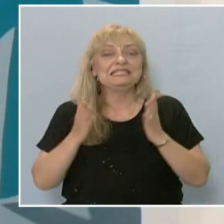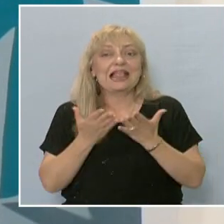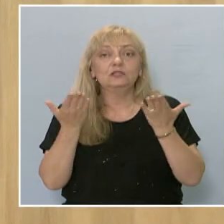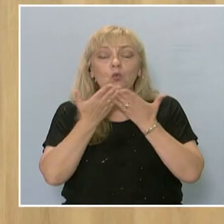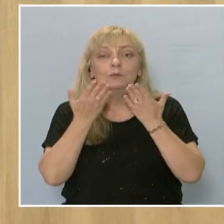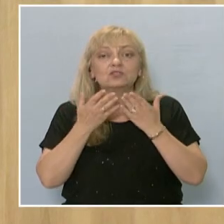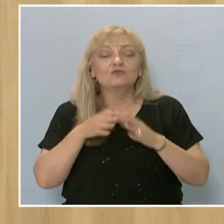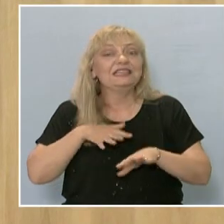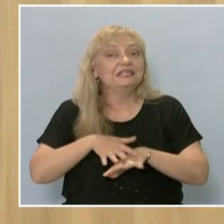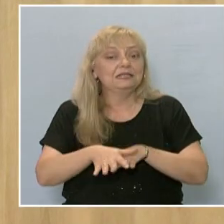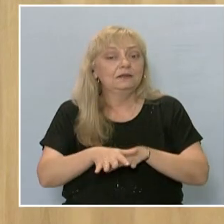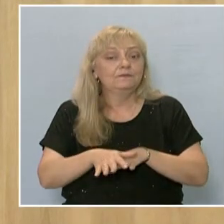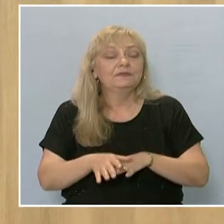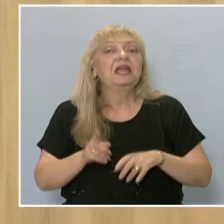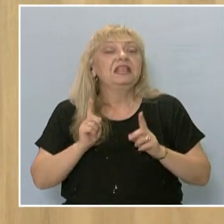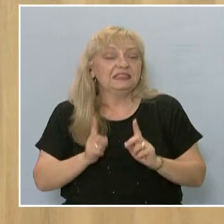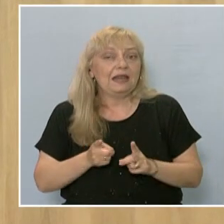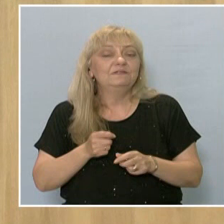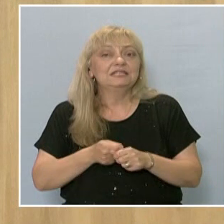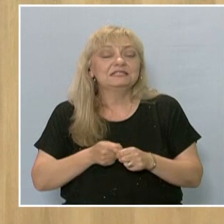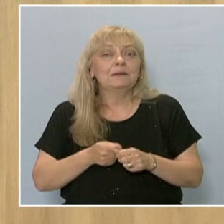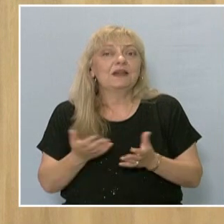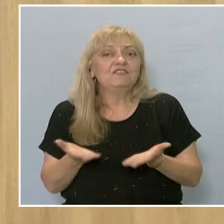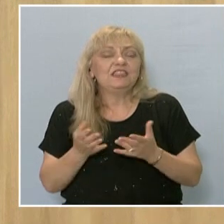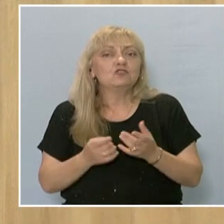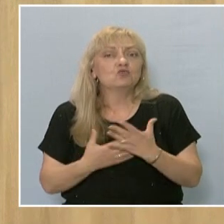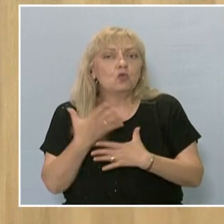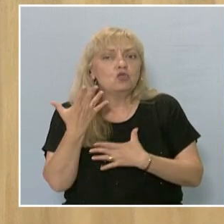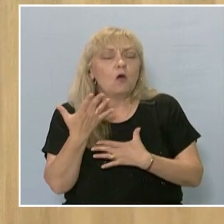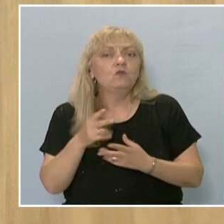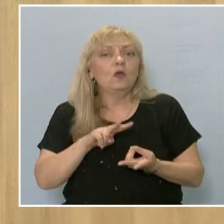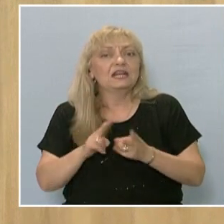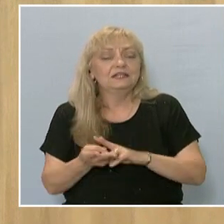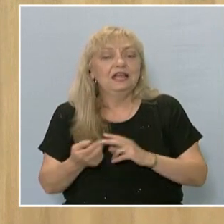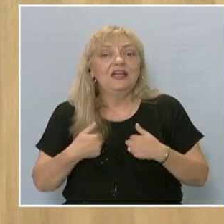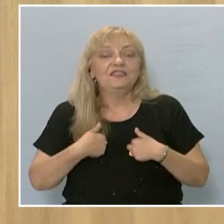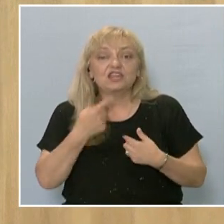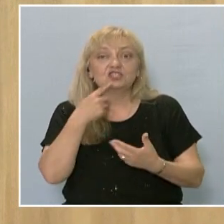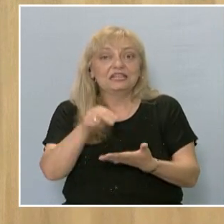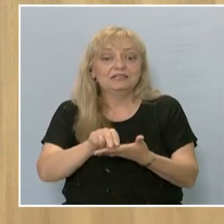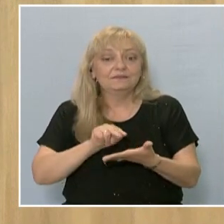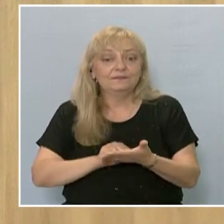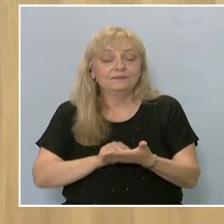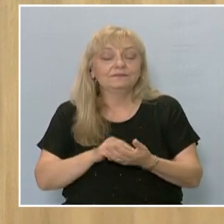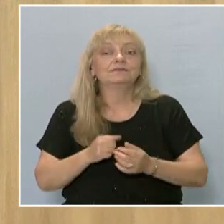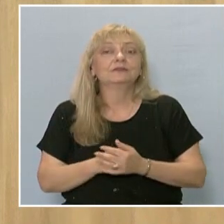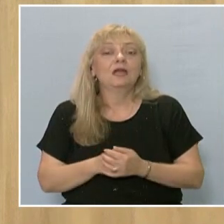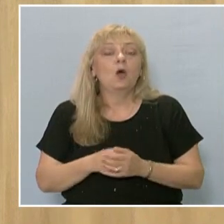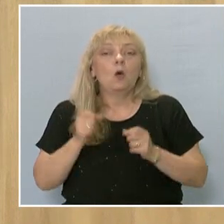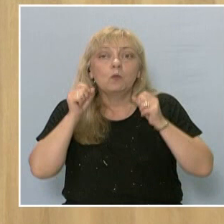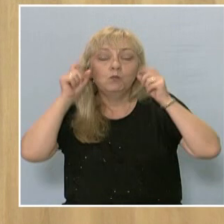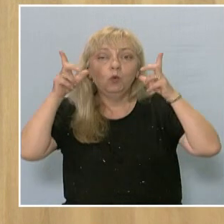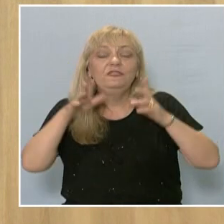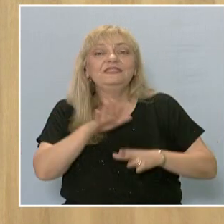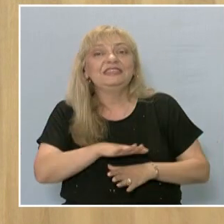подход да се направи нещо тотално ново и различно всъщност нашата кауза е бучите се казва будни деца